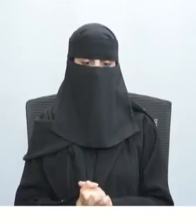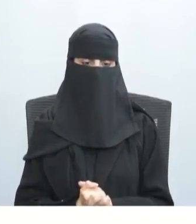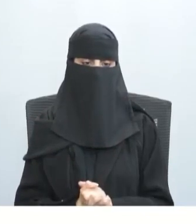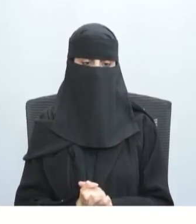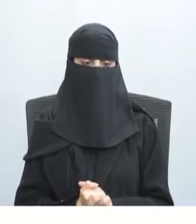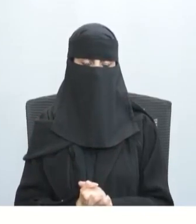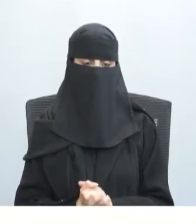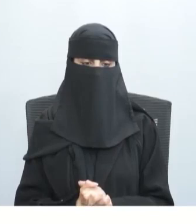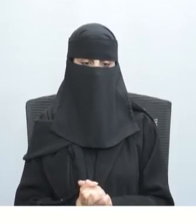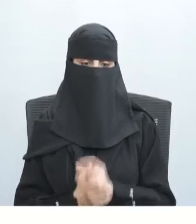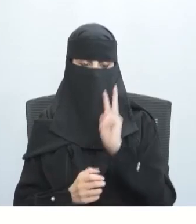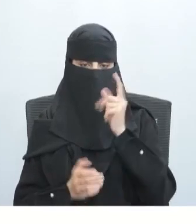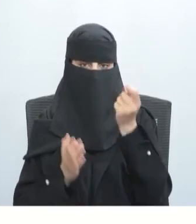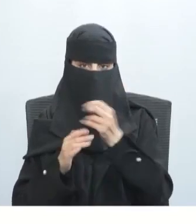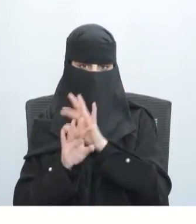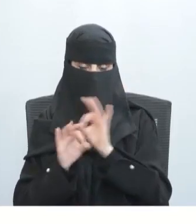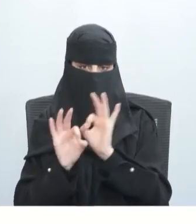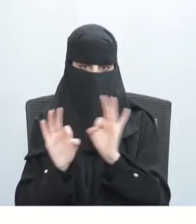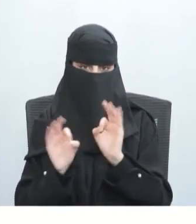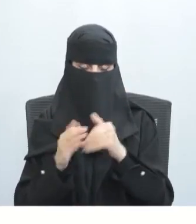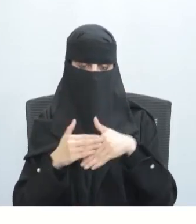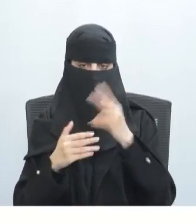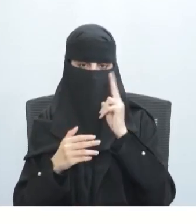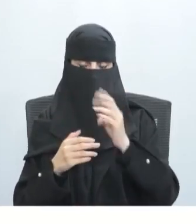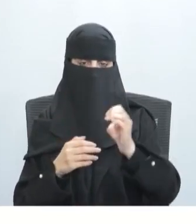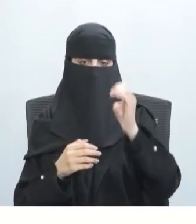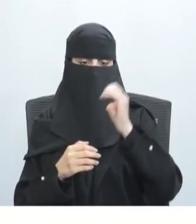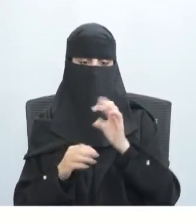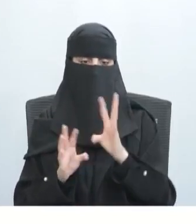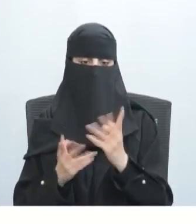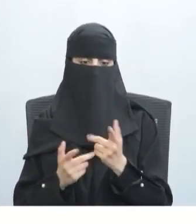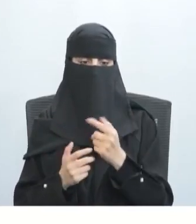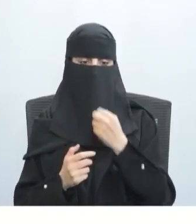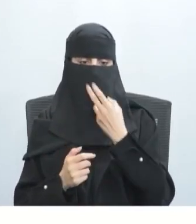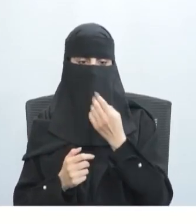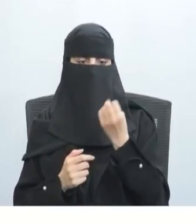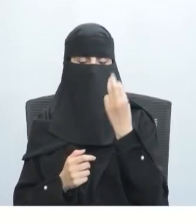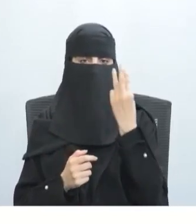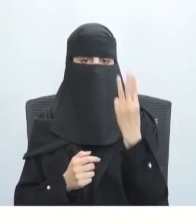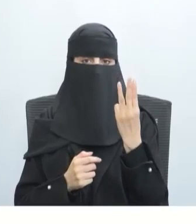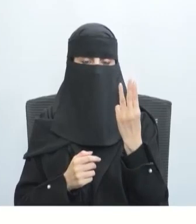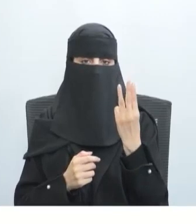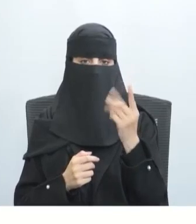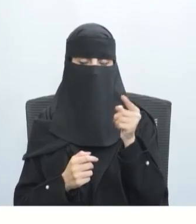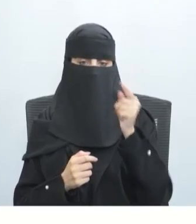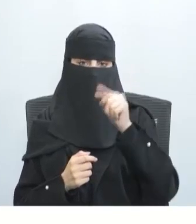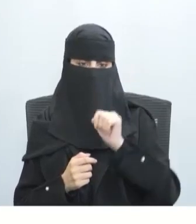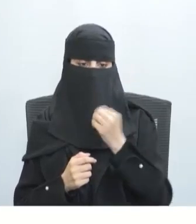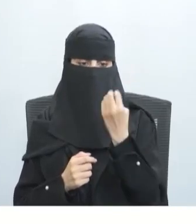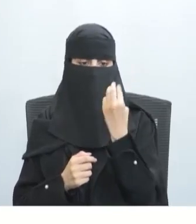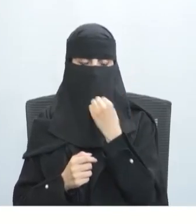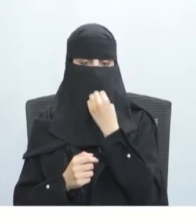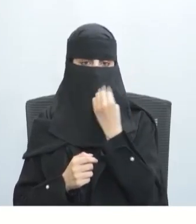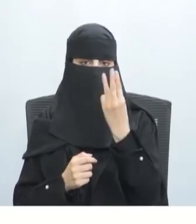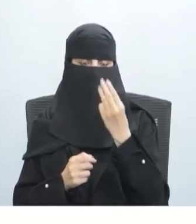و255 اس 25 هو يعبر عن السنوات وبالتالي نطبق اذا القيمه المستقبليه لهذا